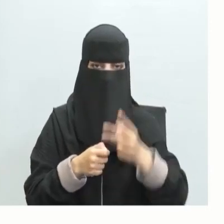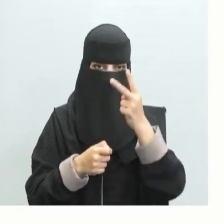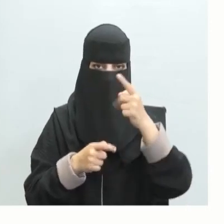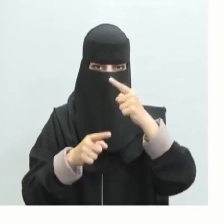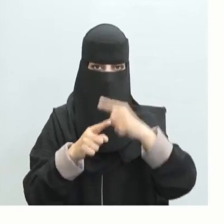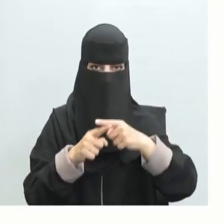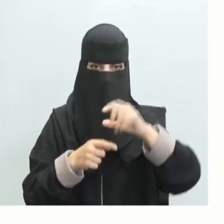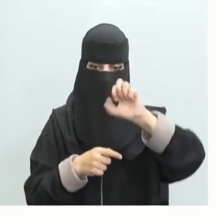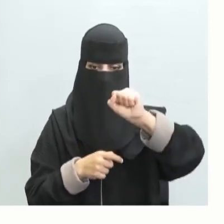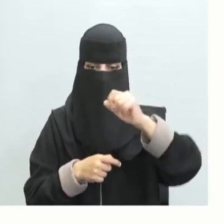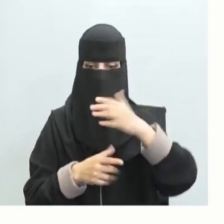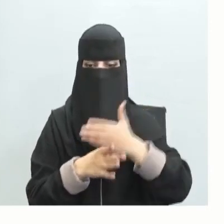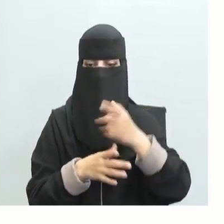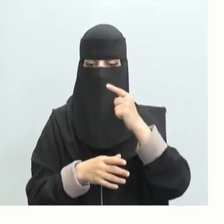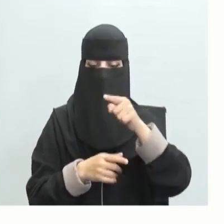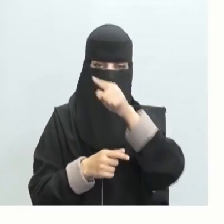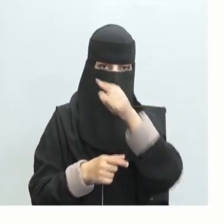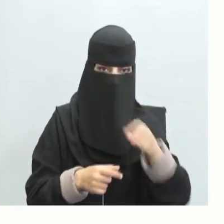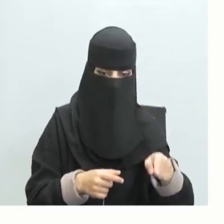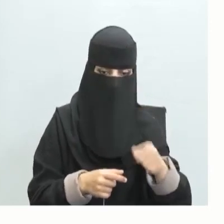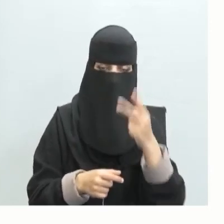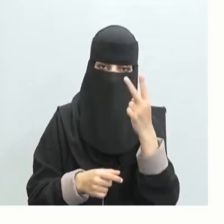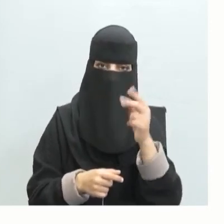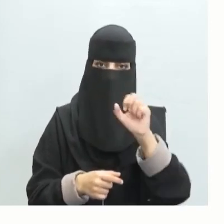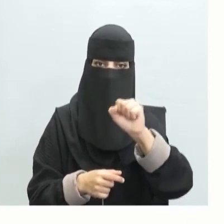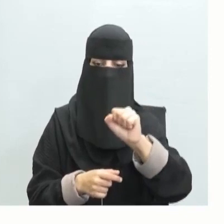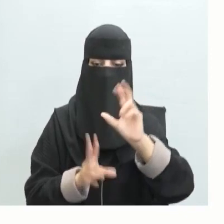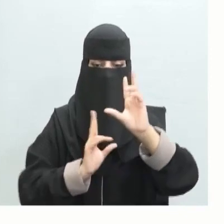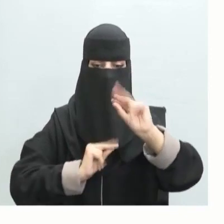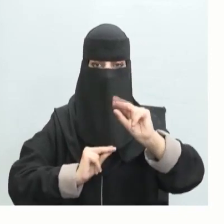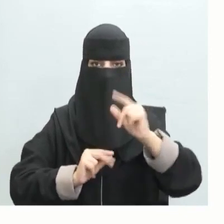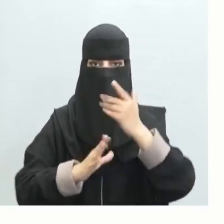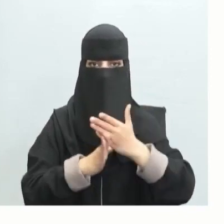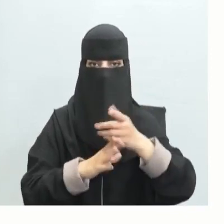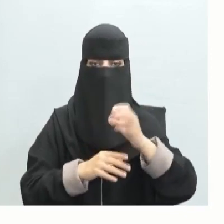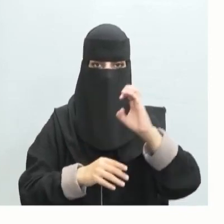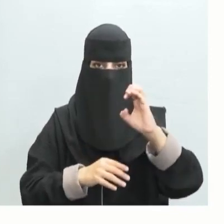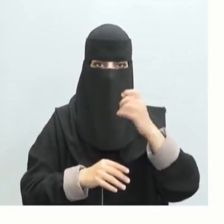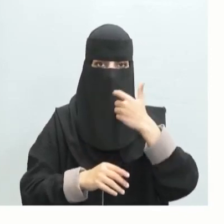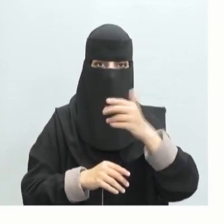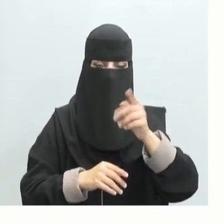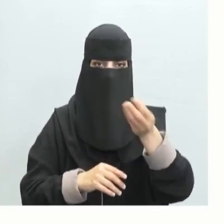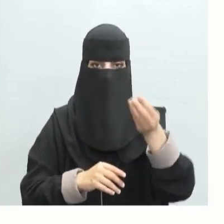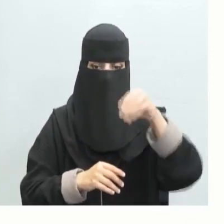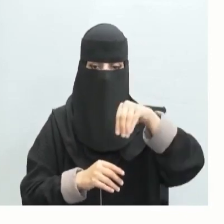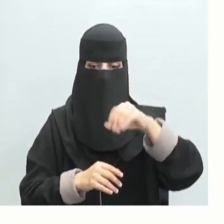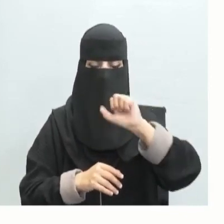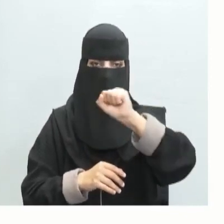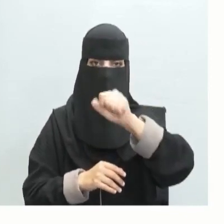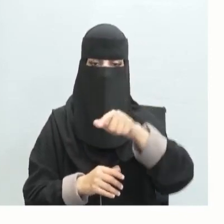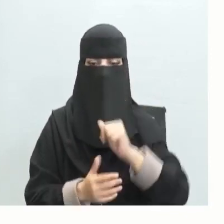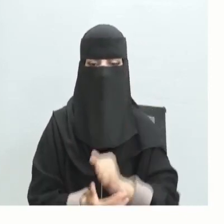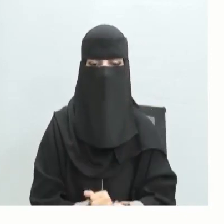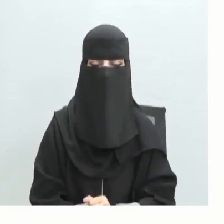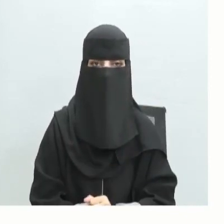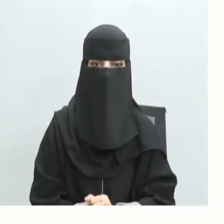اي فهذه المسافه ايضا بتكون عباره عن 2 اي وبالتالي السي دائما تكون ضعف الاي في هذا